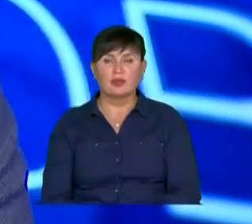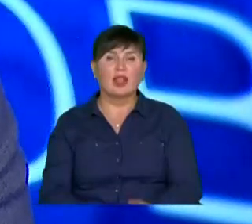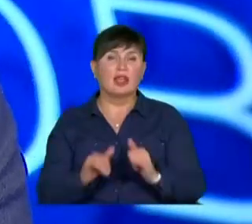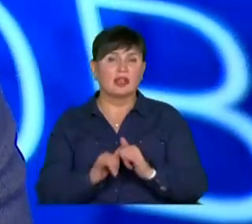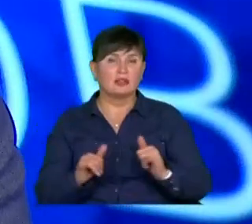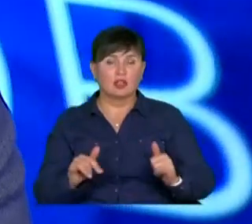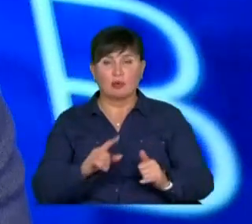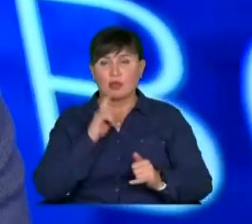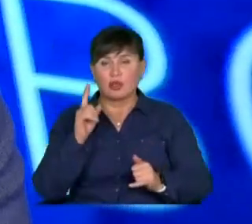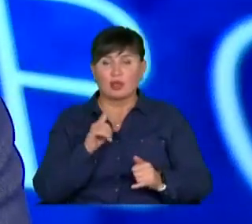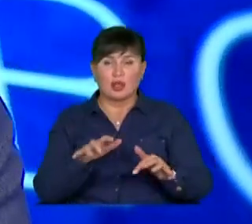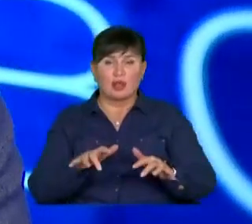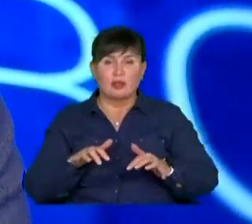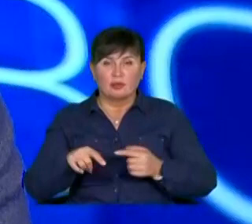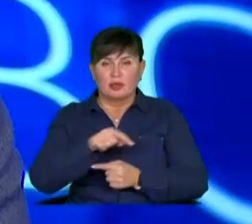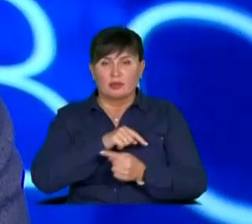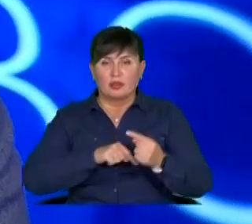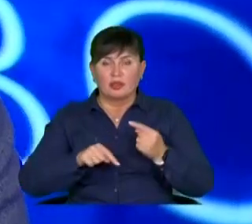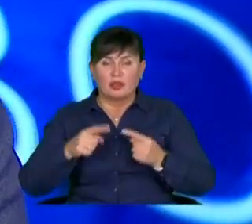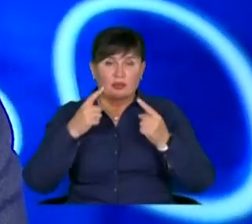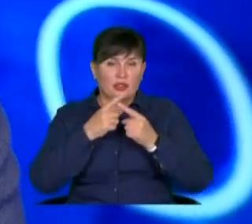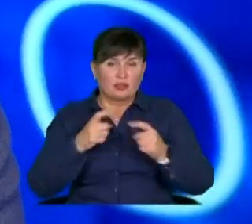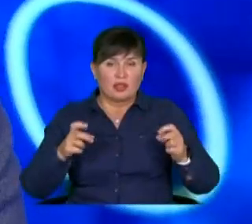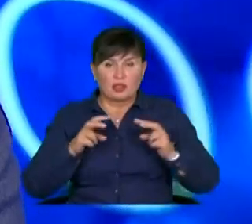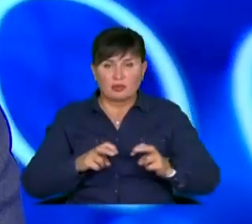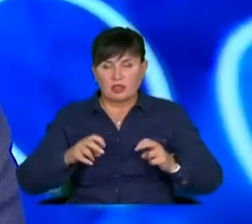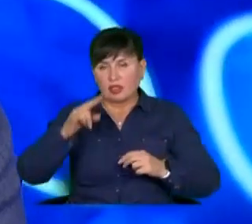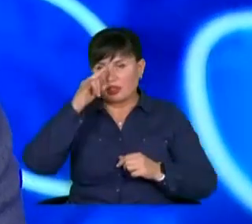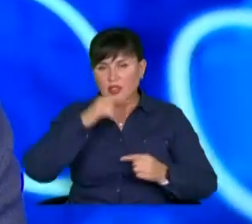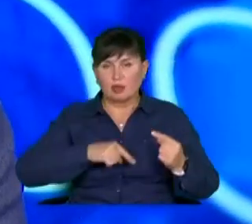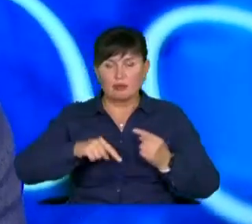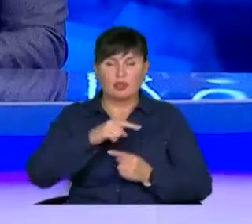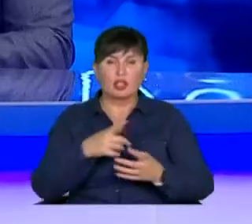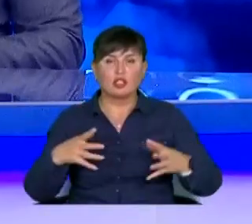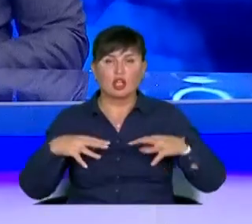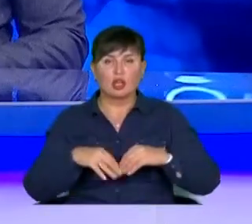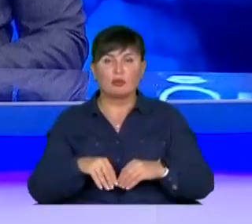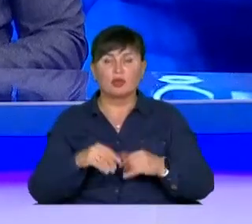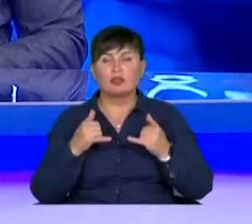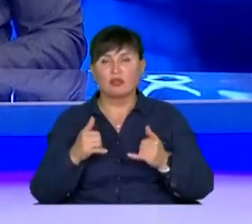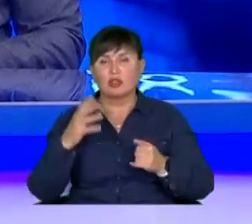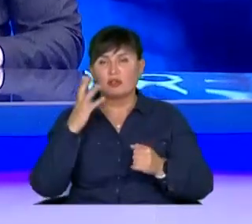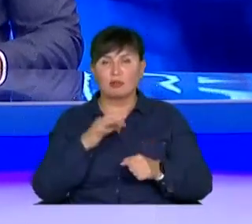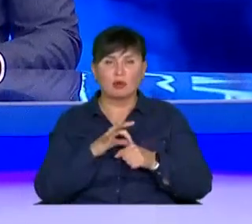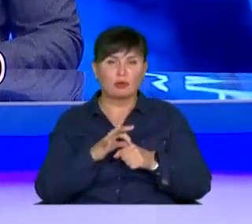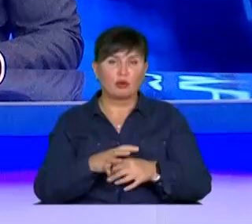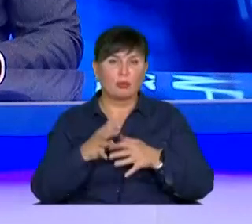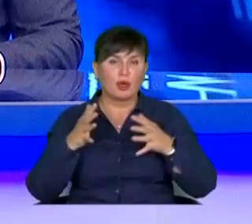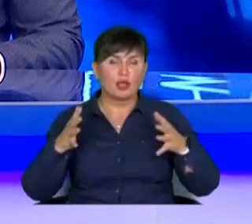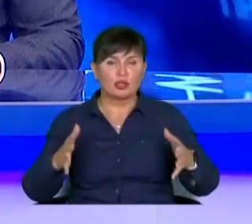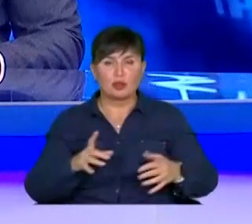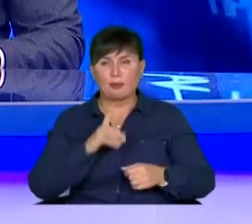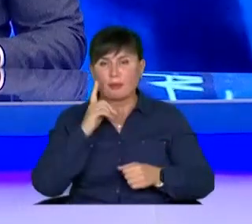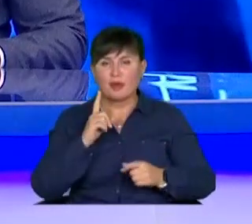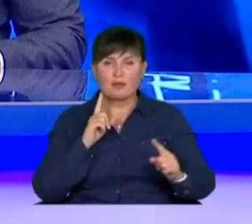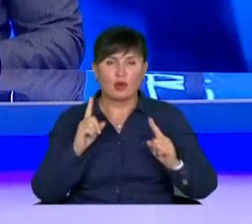Развивать молодежное IT-предпринимательство призывают эксперты казахстанского бизнес-сообщества. Сегодня в Алматы прошел масштабный